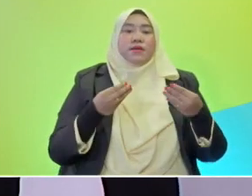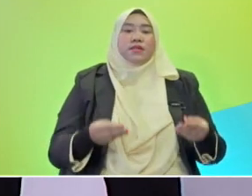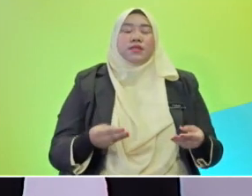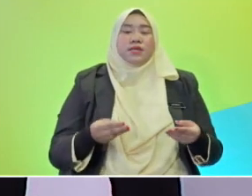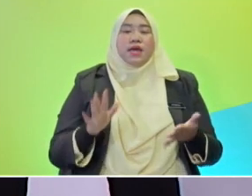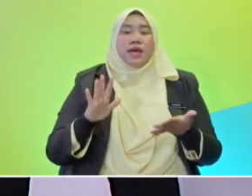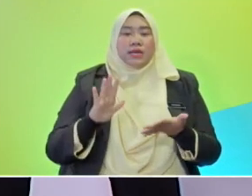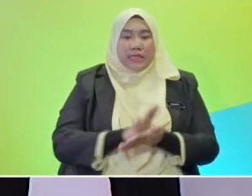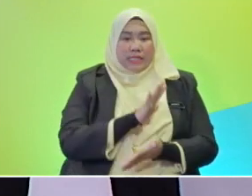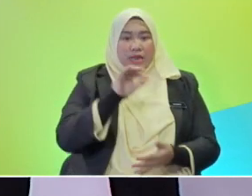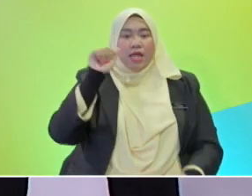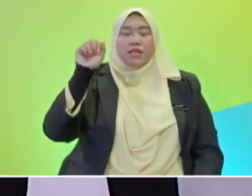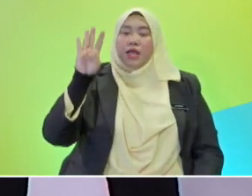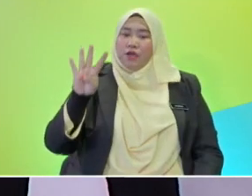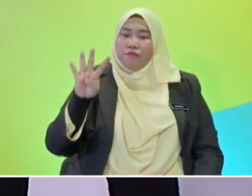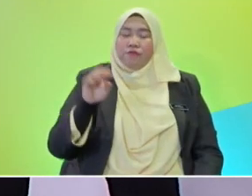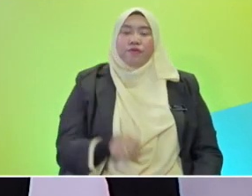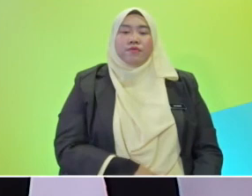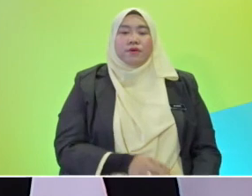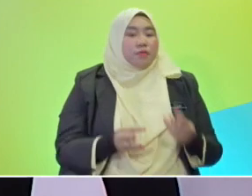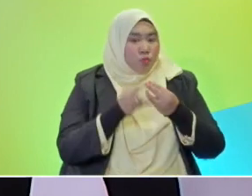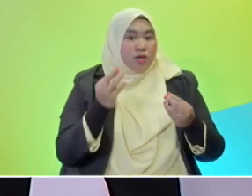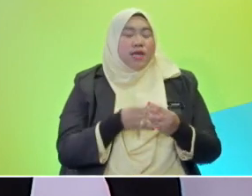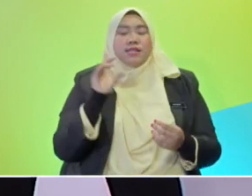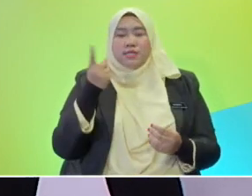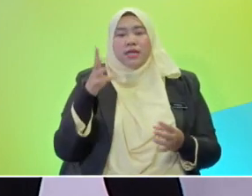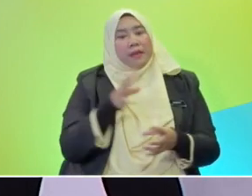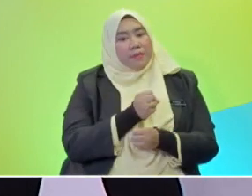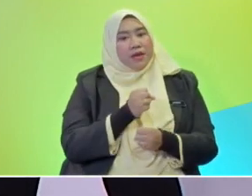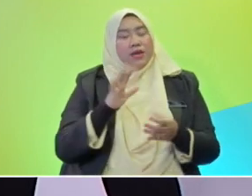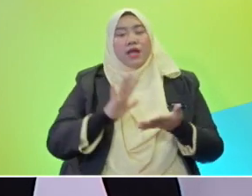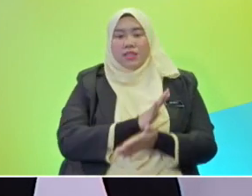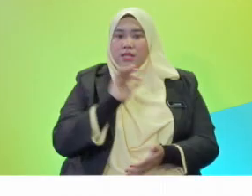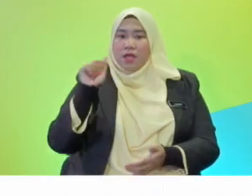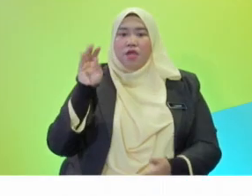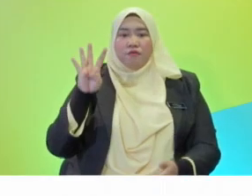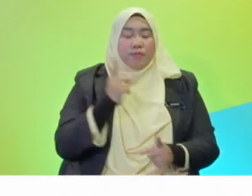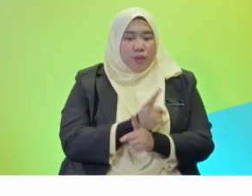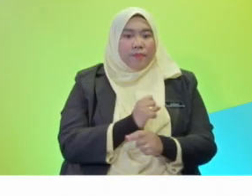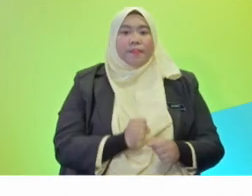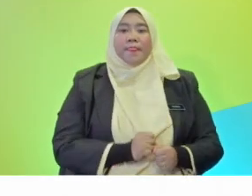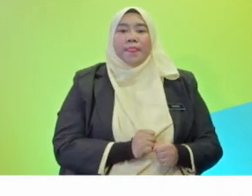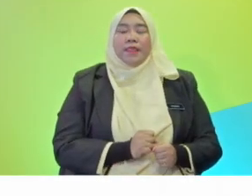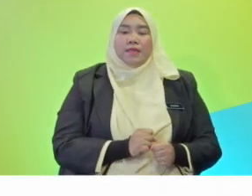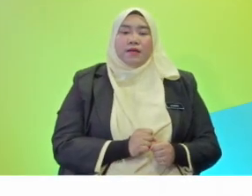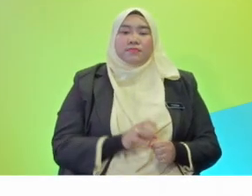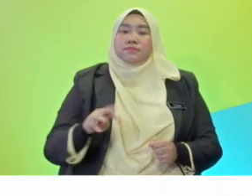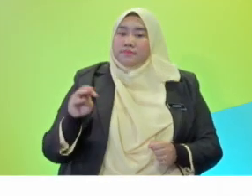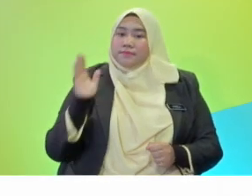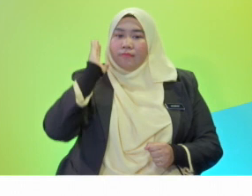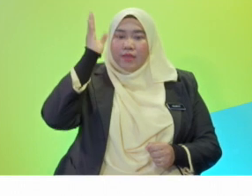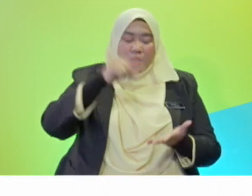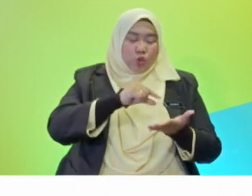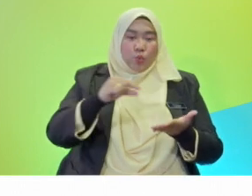Evo Oke di mana Memang mudah untuk dapatkan kita saifu cek gue dan kemudian murid-murid akan menulis isi